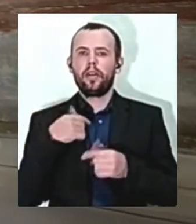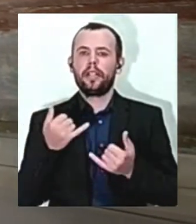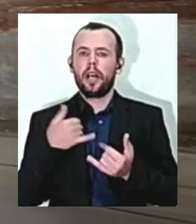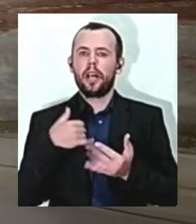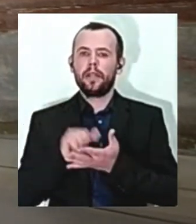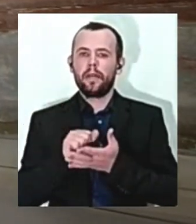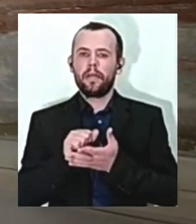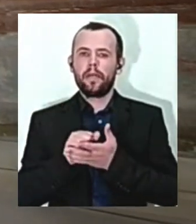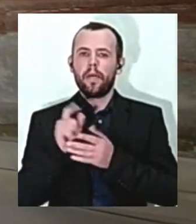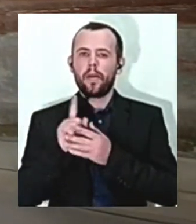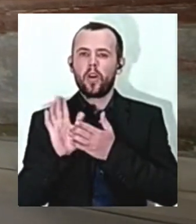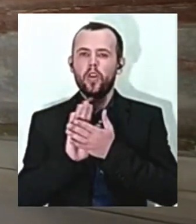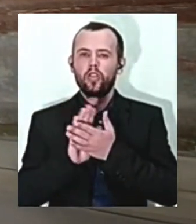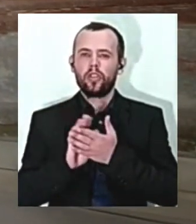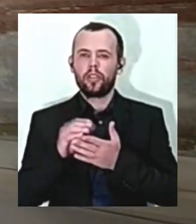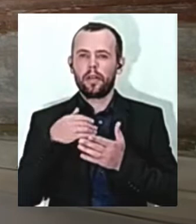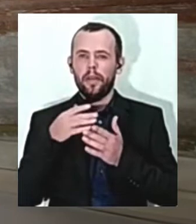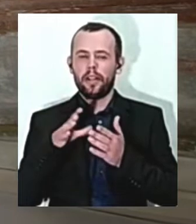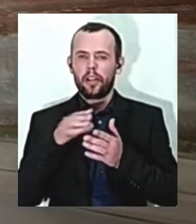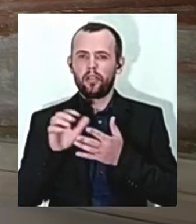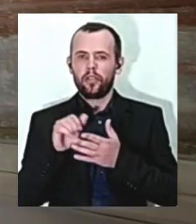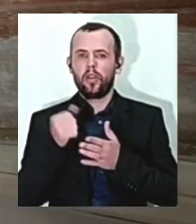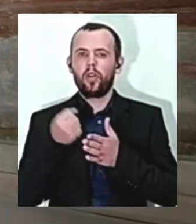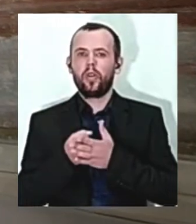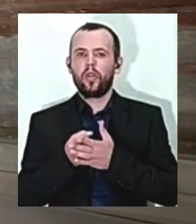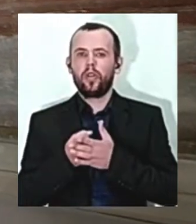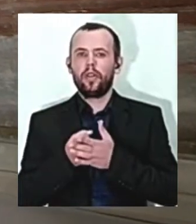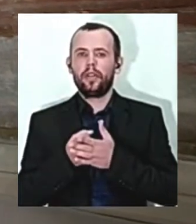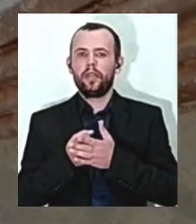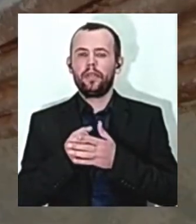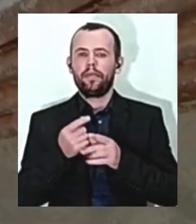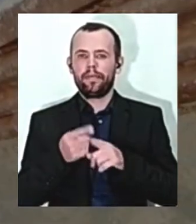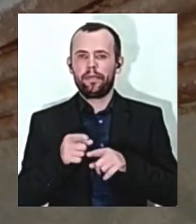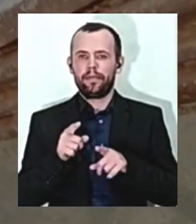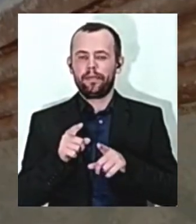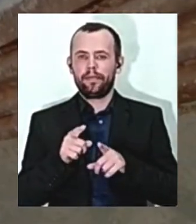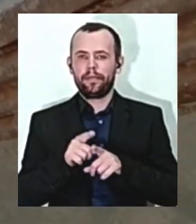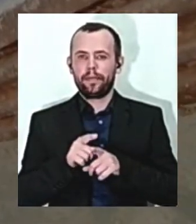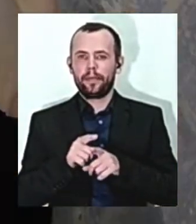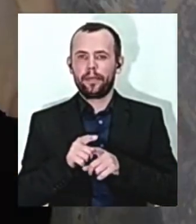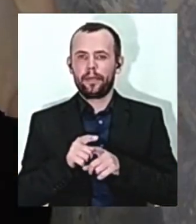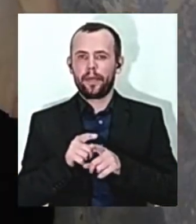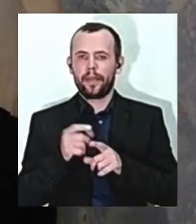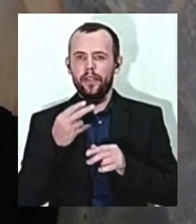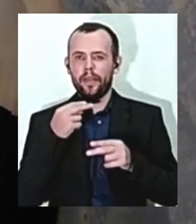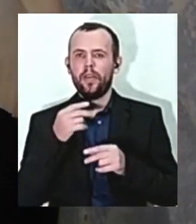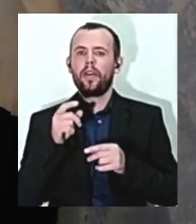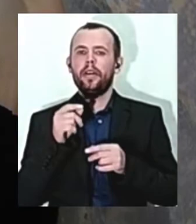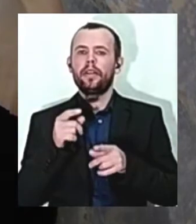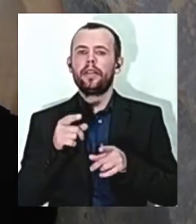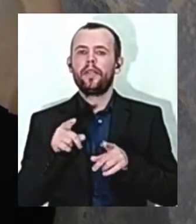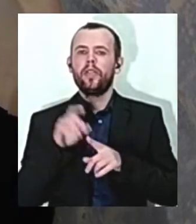пізніших нашарувань до авторської білки синього кольору. Над відновленням стелі та малюнків зірок